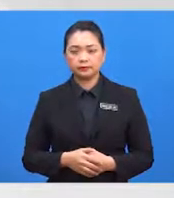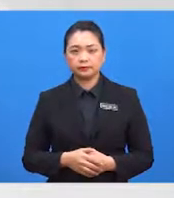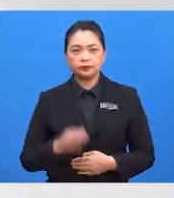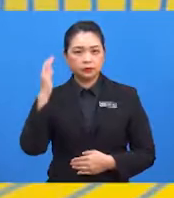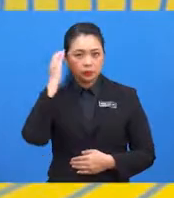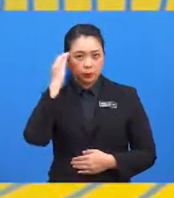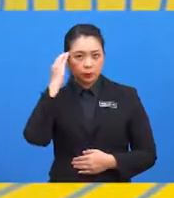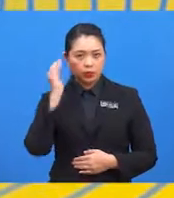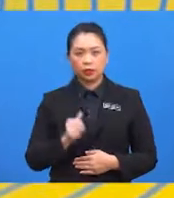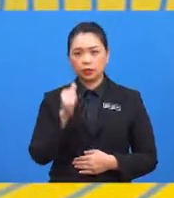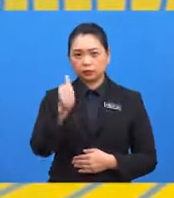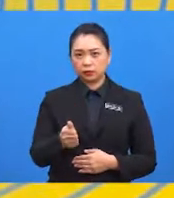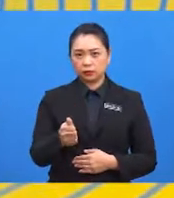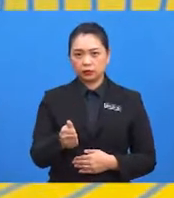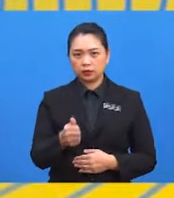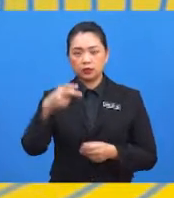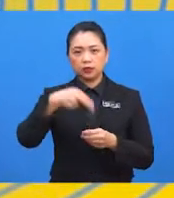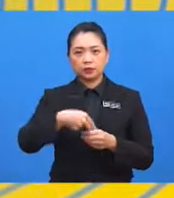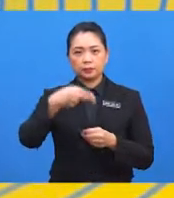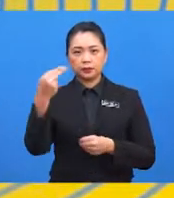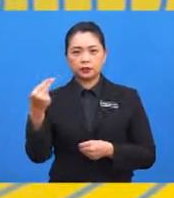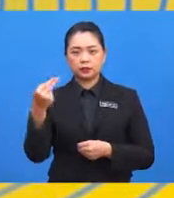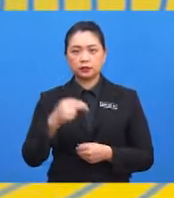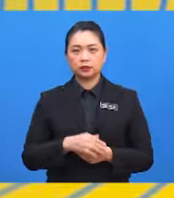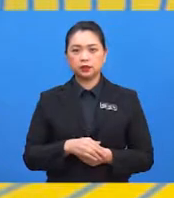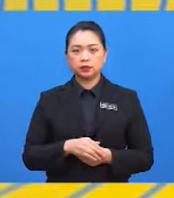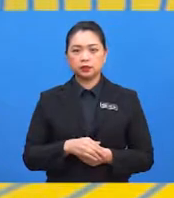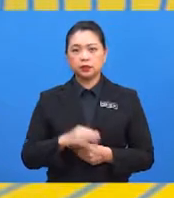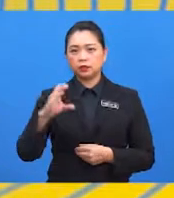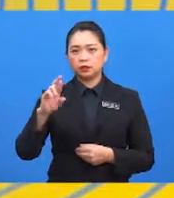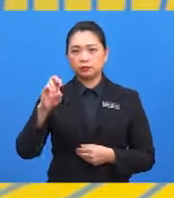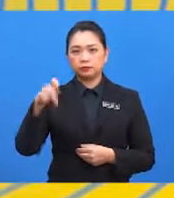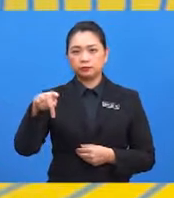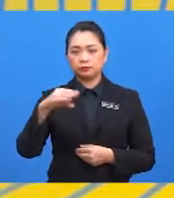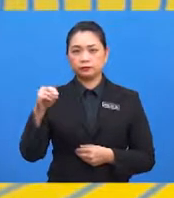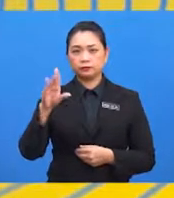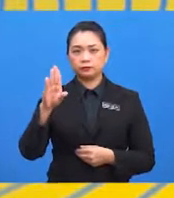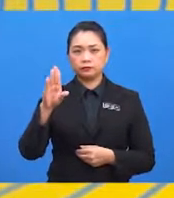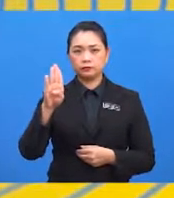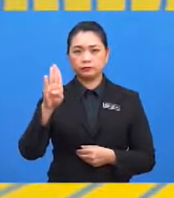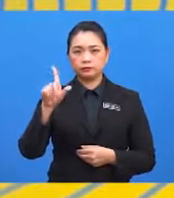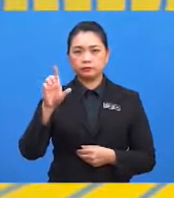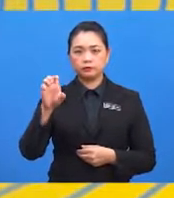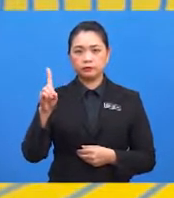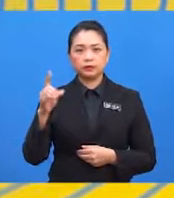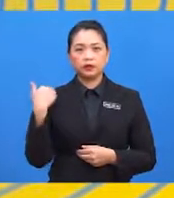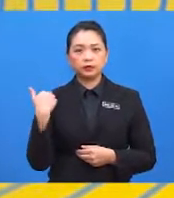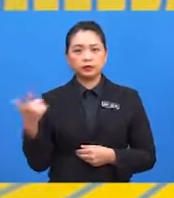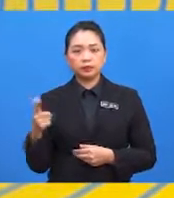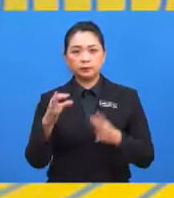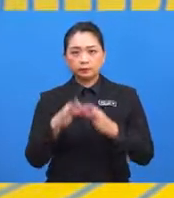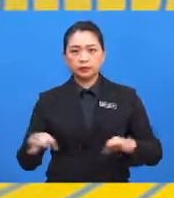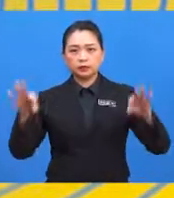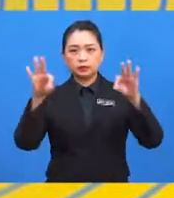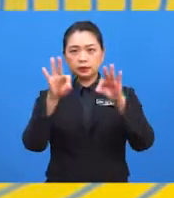Tahukah anda penghasilan crop mark dan bleed ini adalah penting